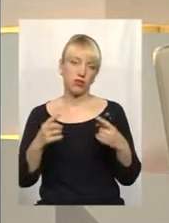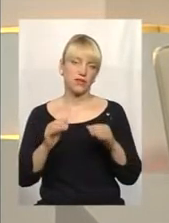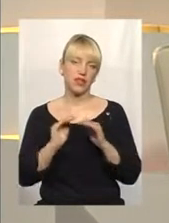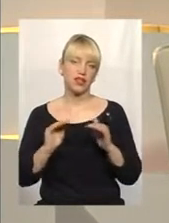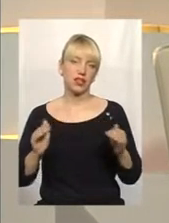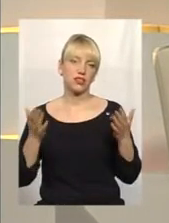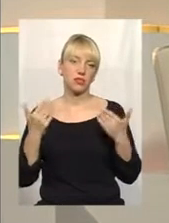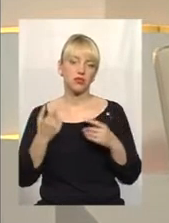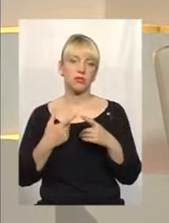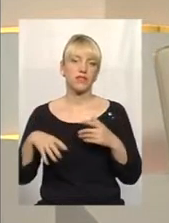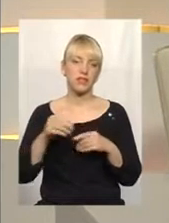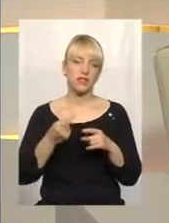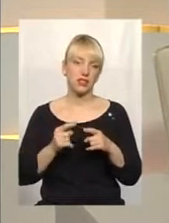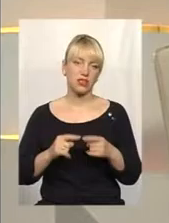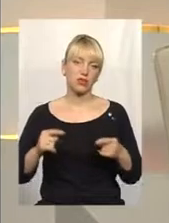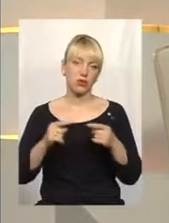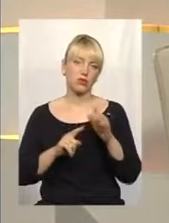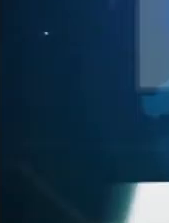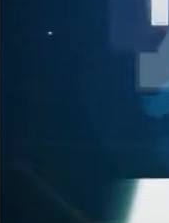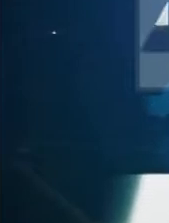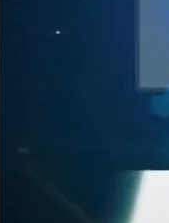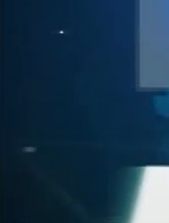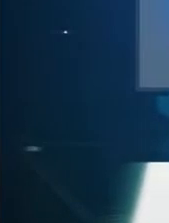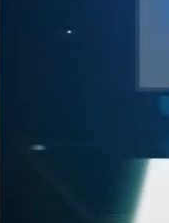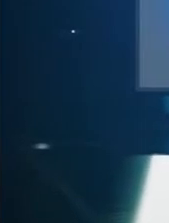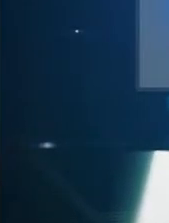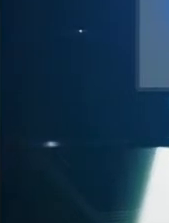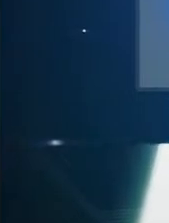дитячий відпочинок? Про це все згодом та спочатку сюжет.